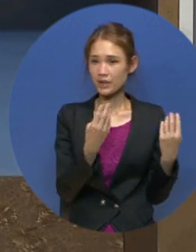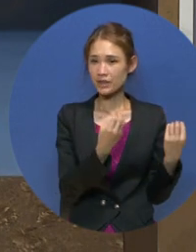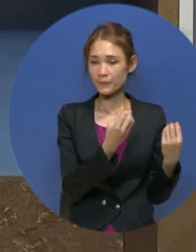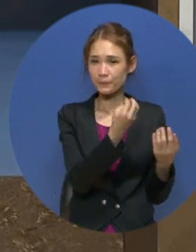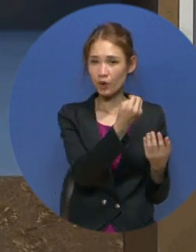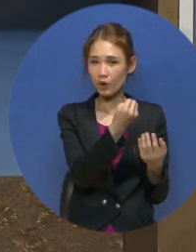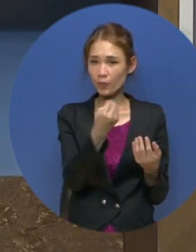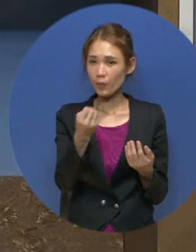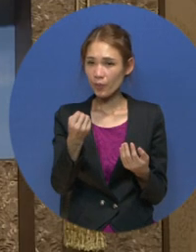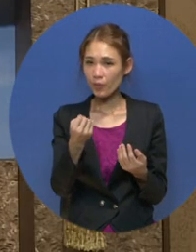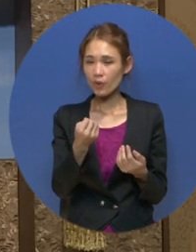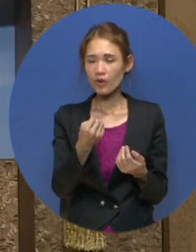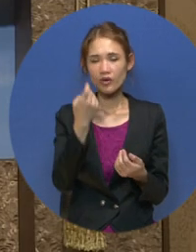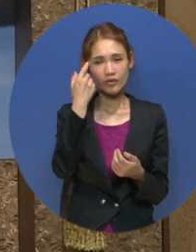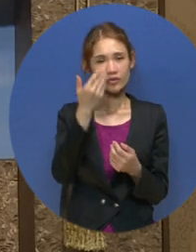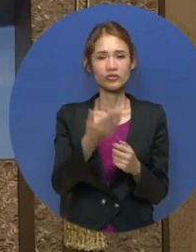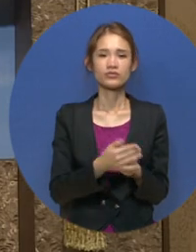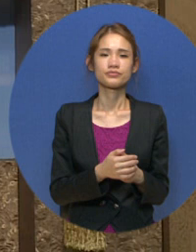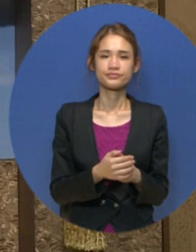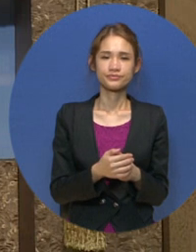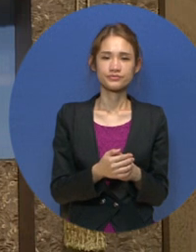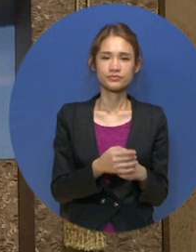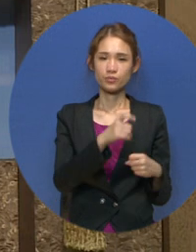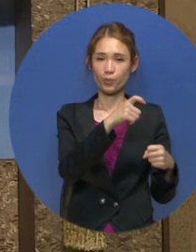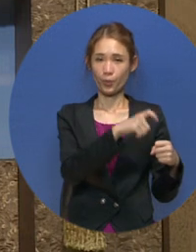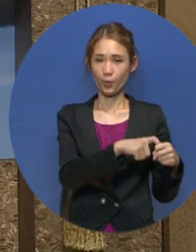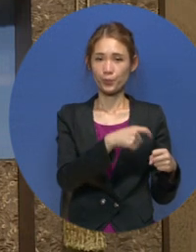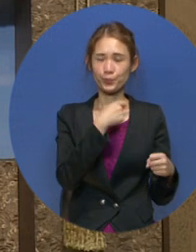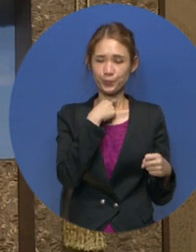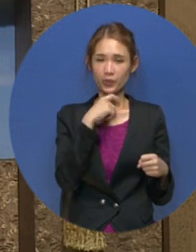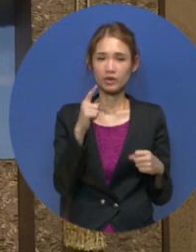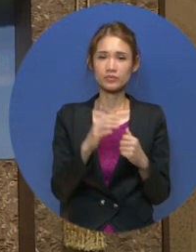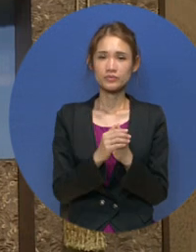비중은 네. 어느 정도인가요? 저희가 목표하기는